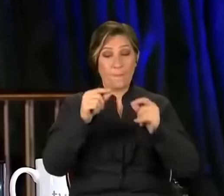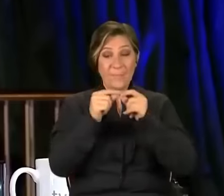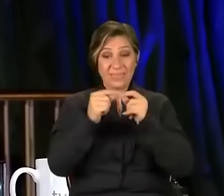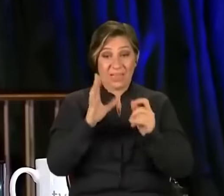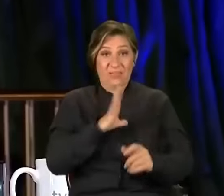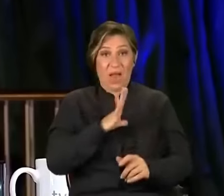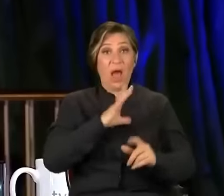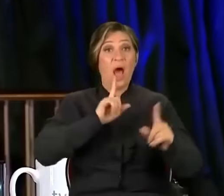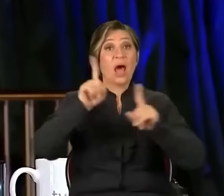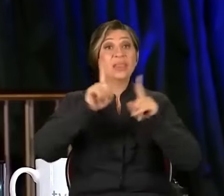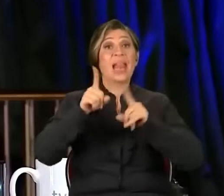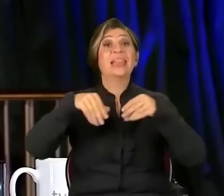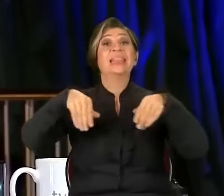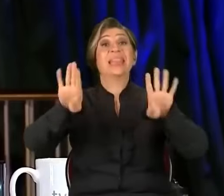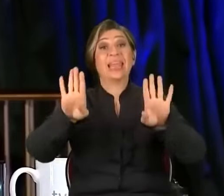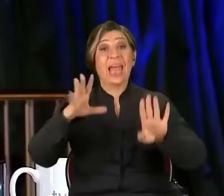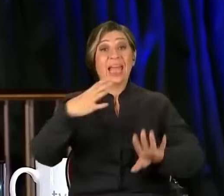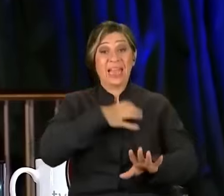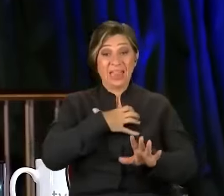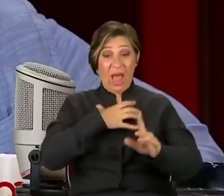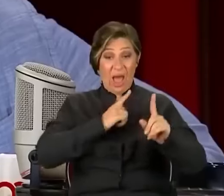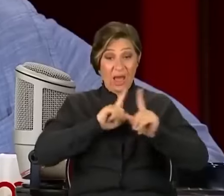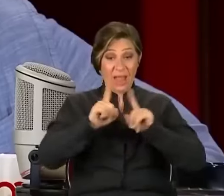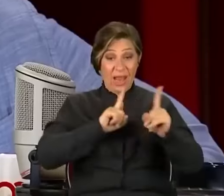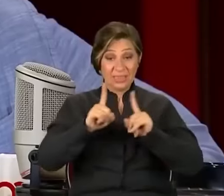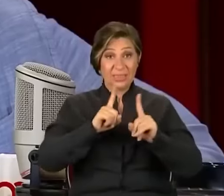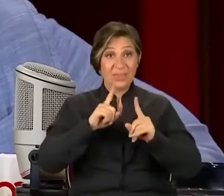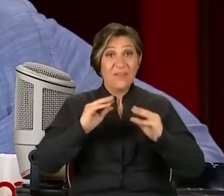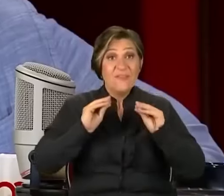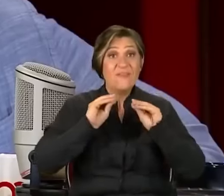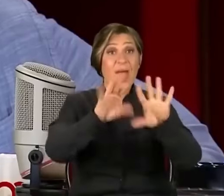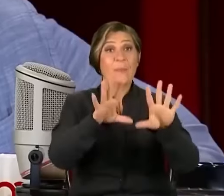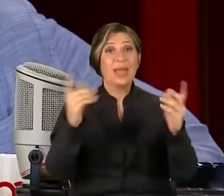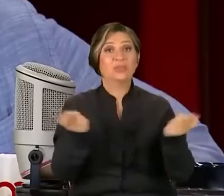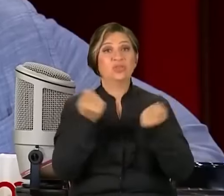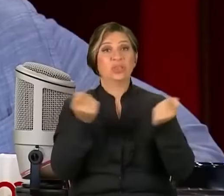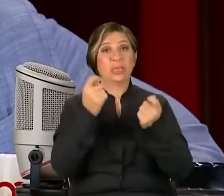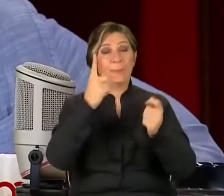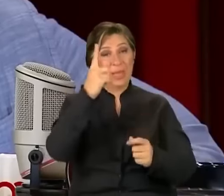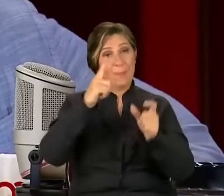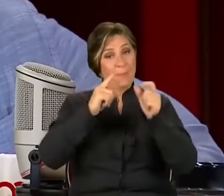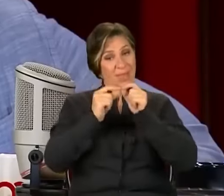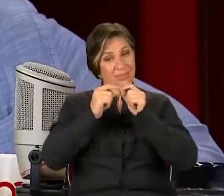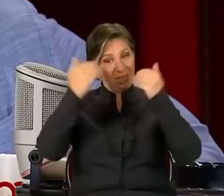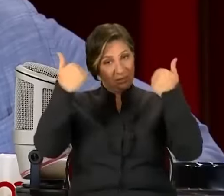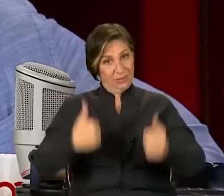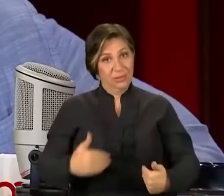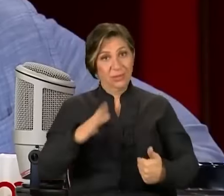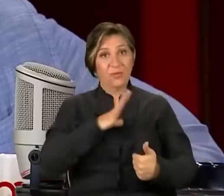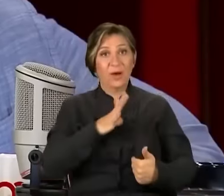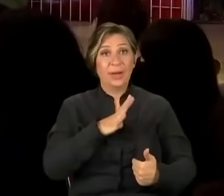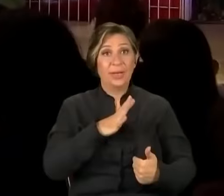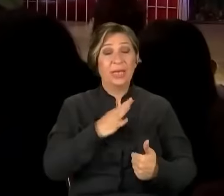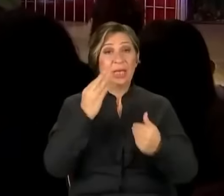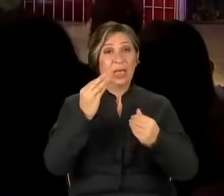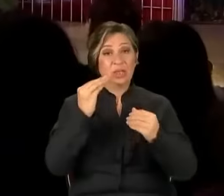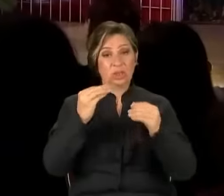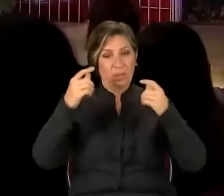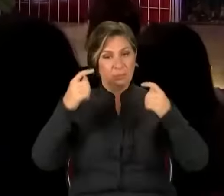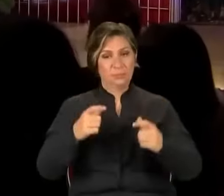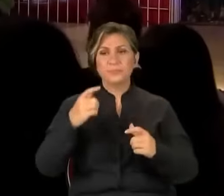var. Adalet için değil de kendi adaletini empoze etmeye çalışan bir Behzat var. Artık iyice